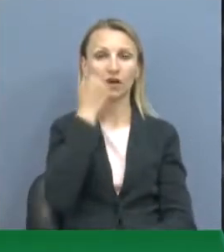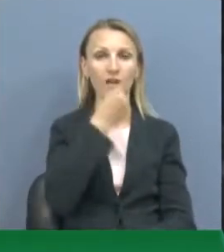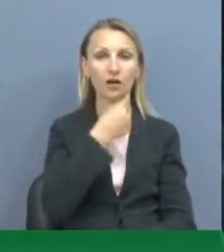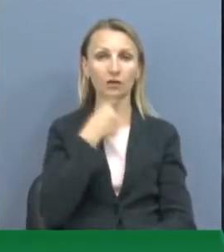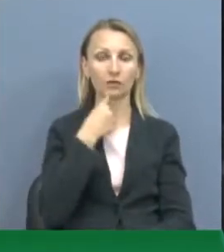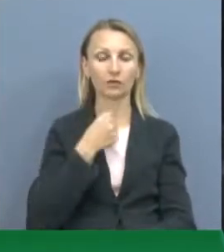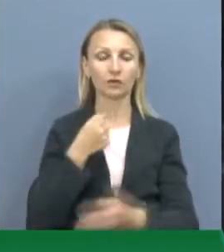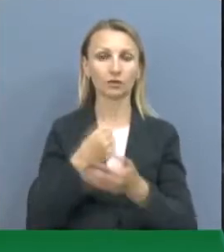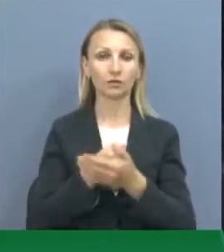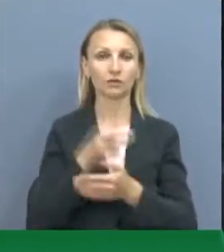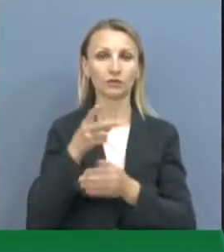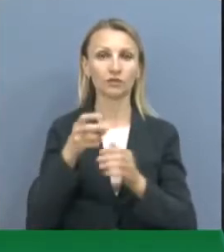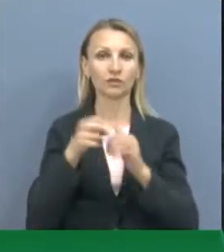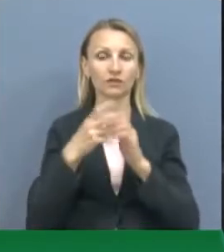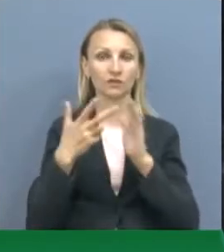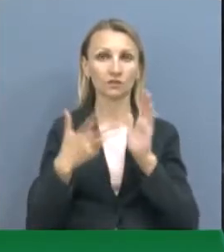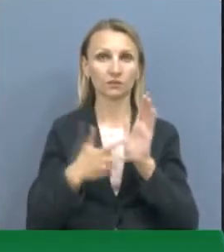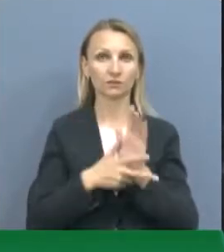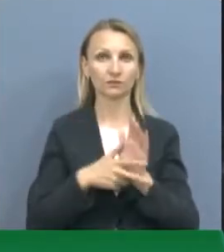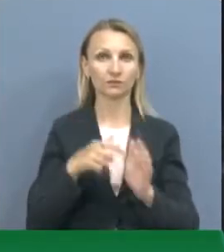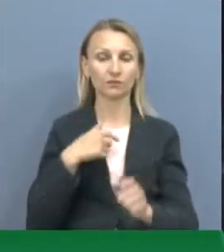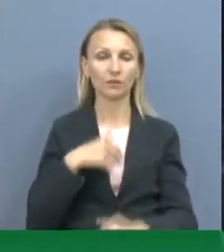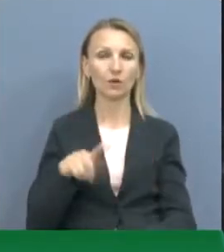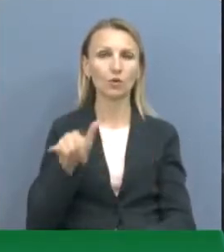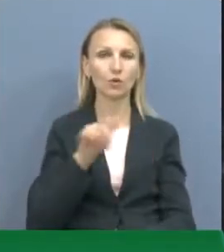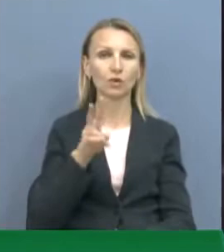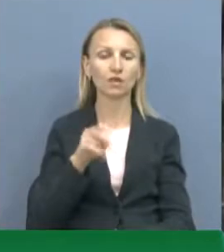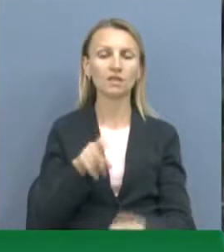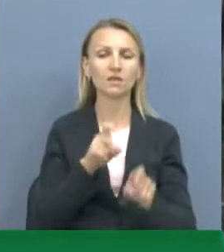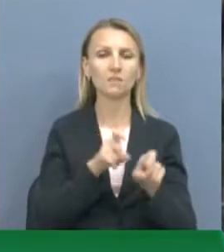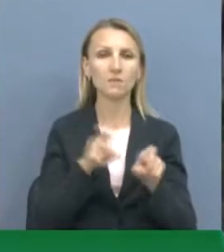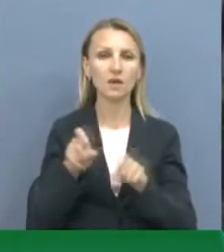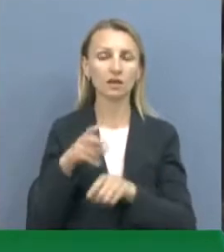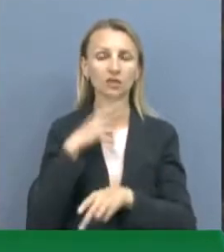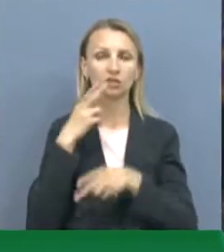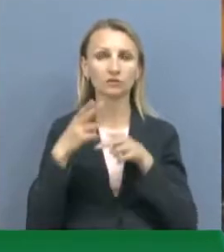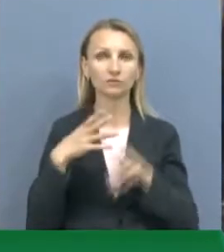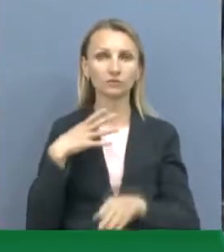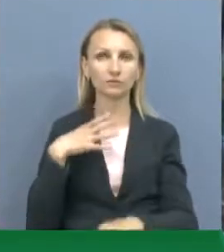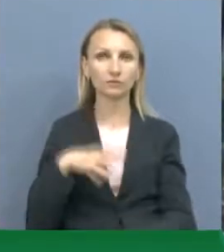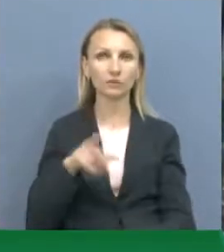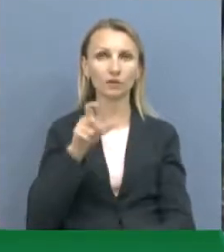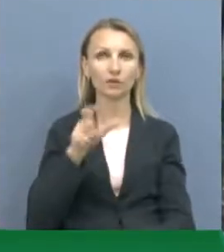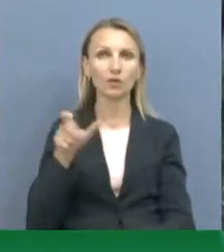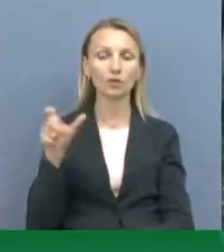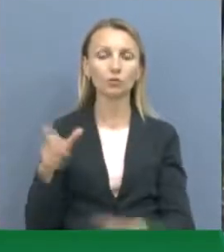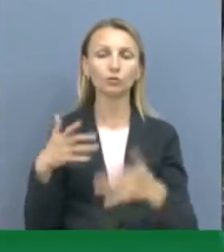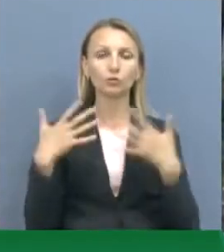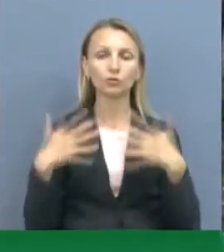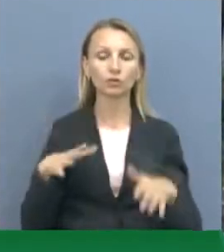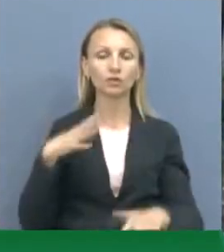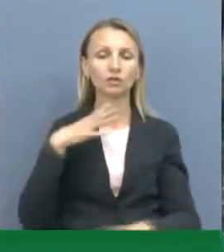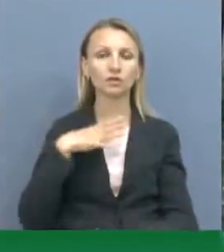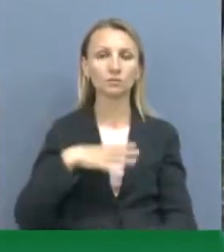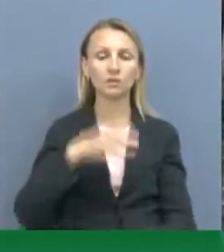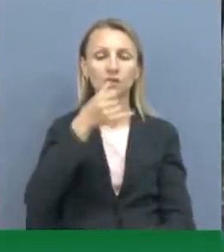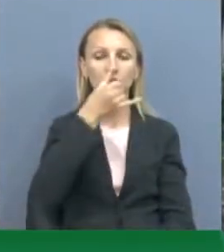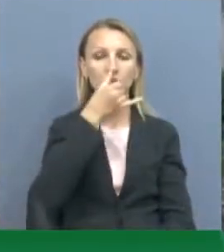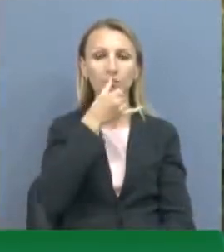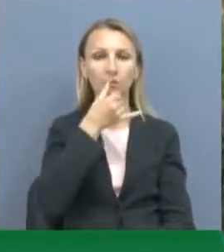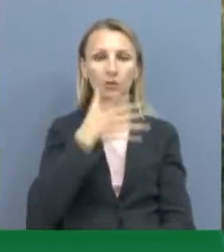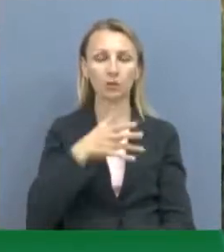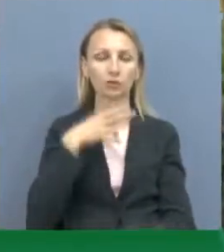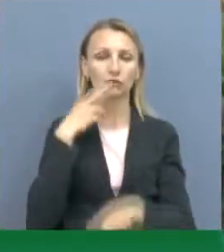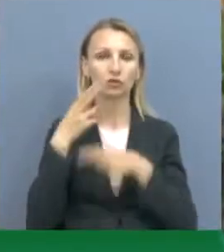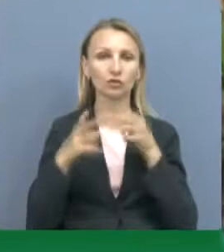по 2018 я вообще никогда никуда не бегала, никакими жалобами. Крик души горожан мы попытались донести до местных властей. К